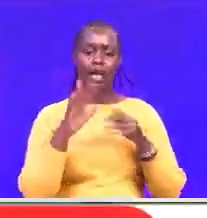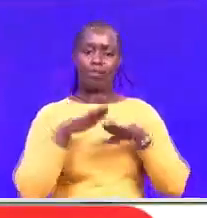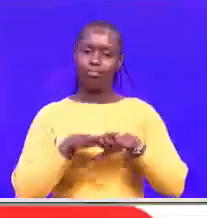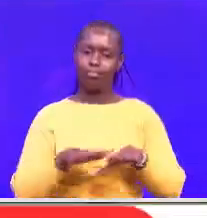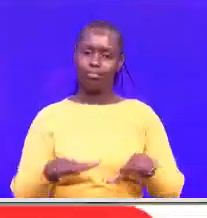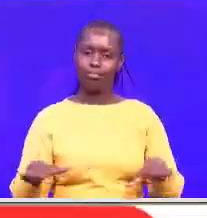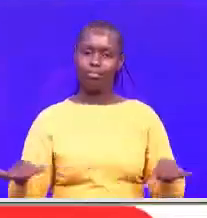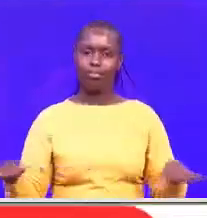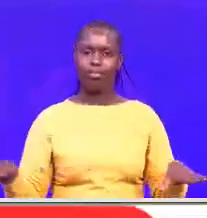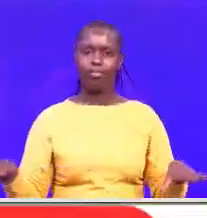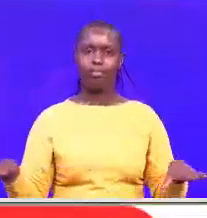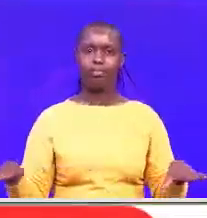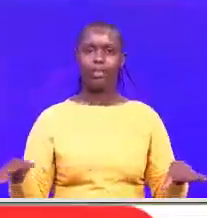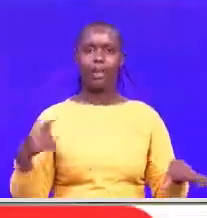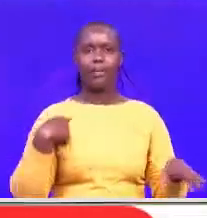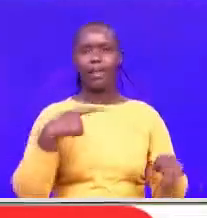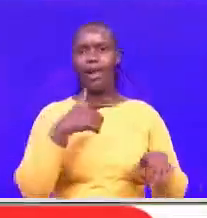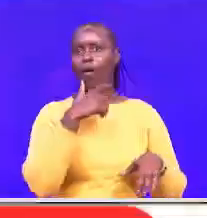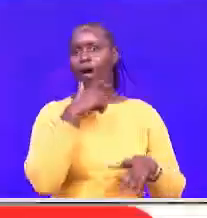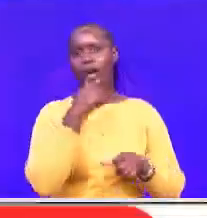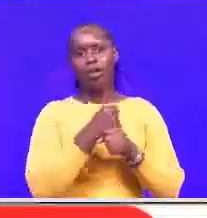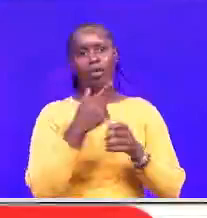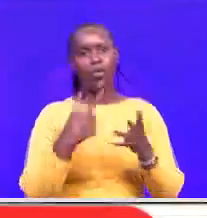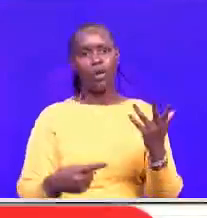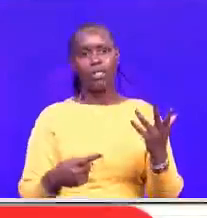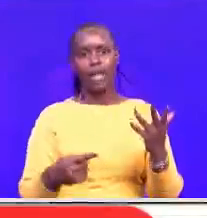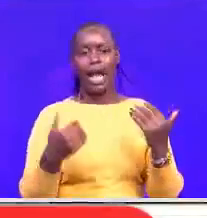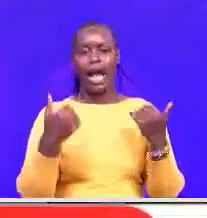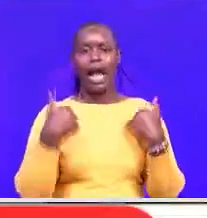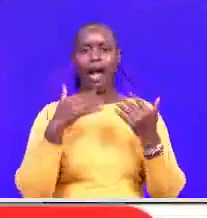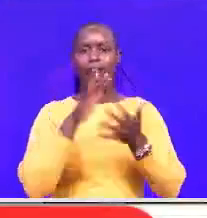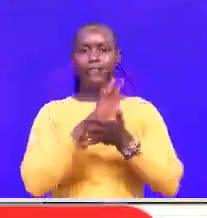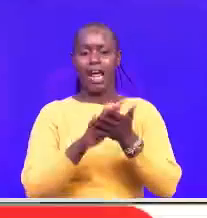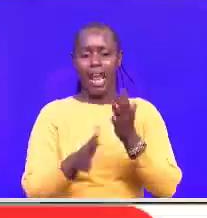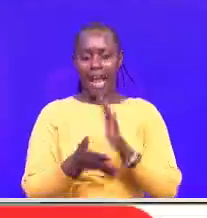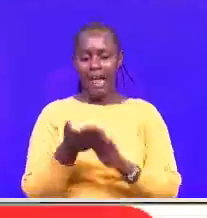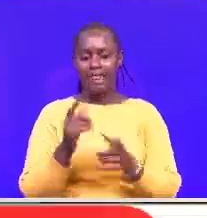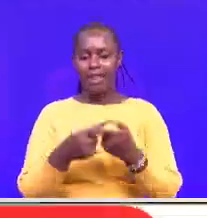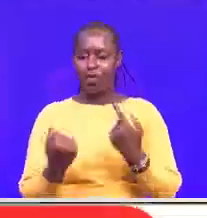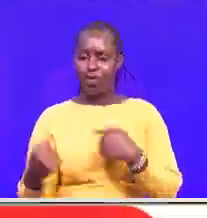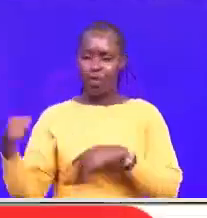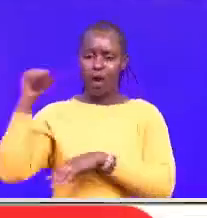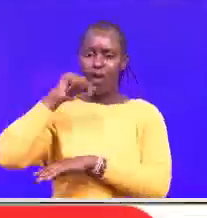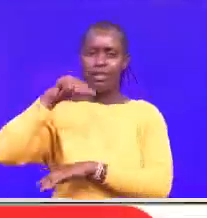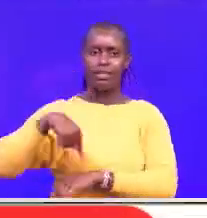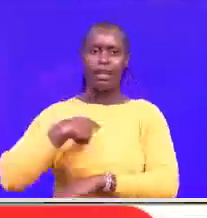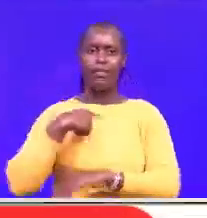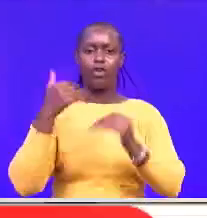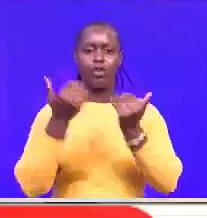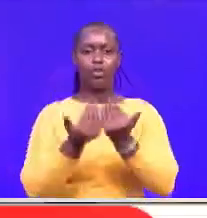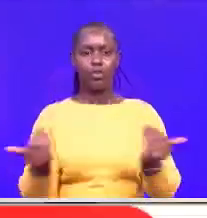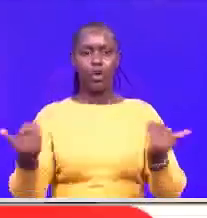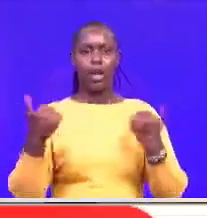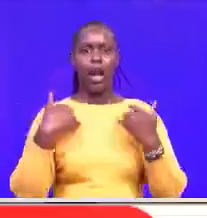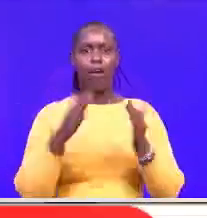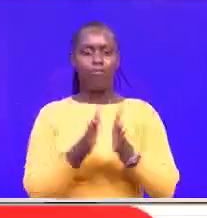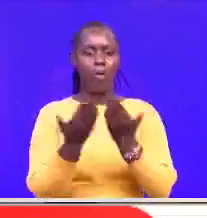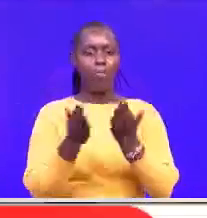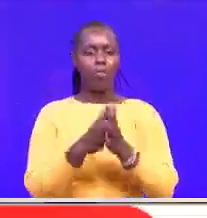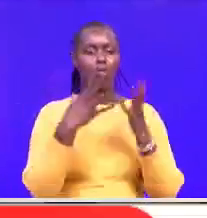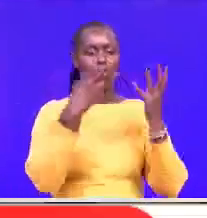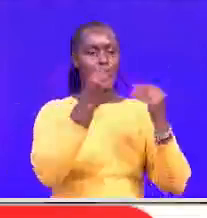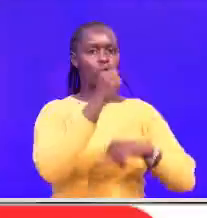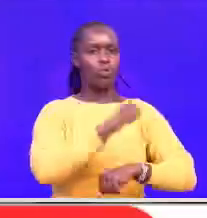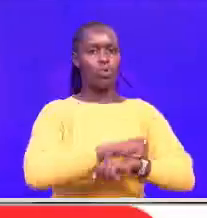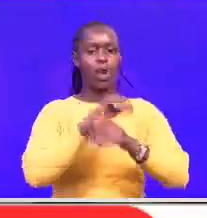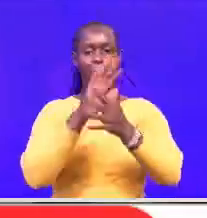mpaka nikajirimia, nikashindwa nitafanya nini. Hata sina kitu ya kufunika, wala watoto wangu hata kitabu ya kwenda shule Monday